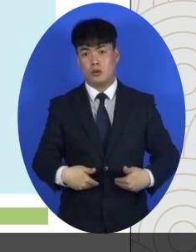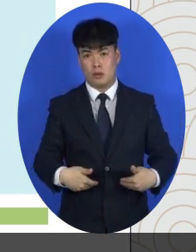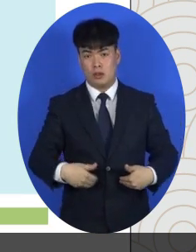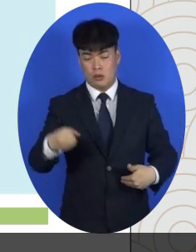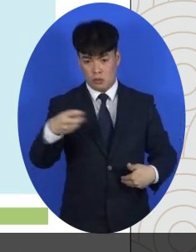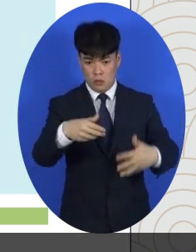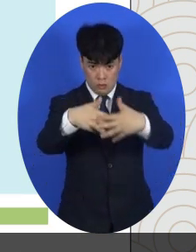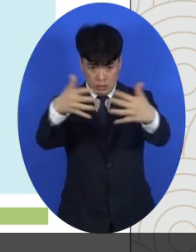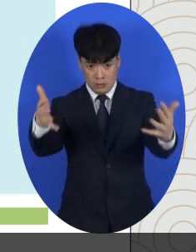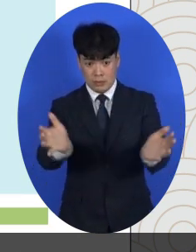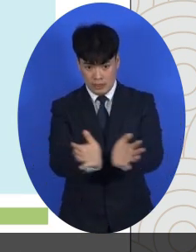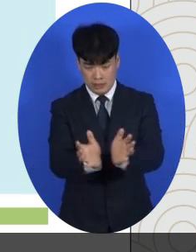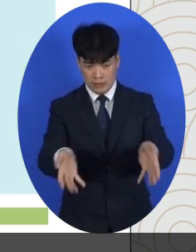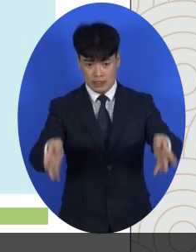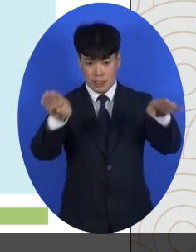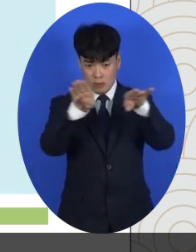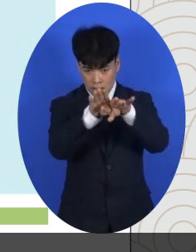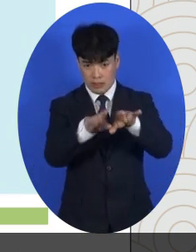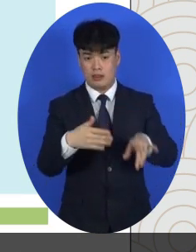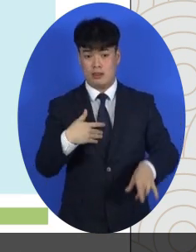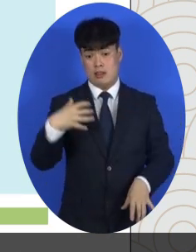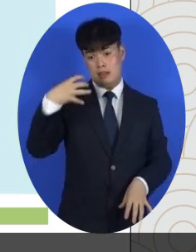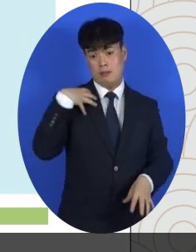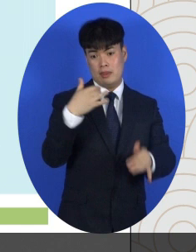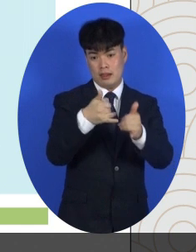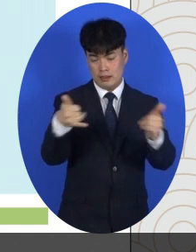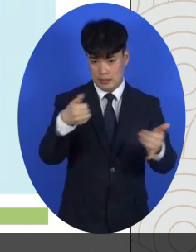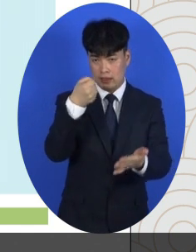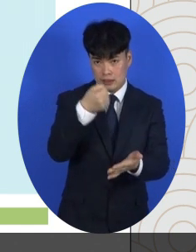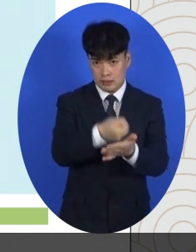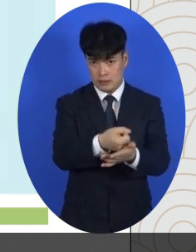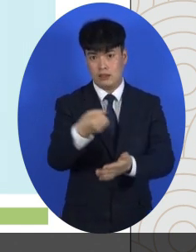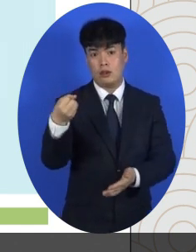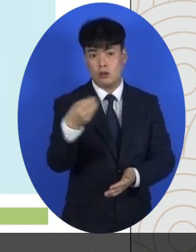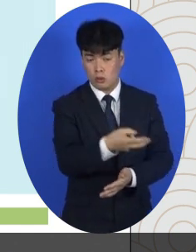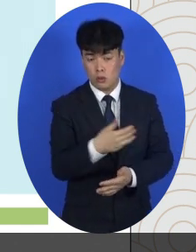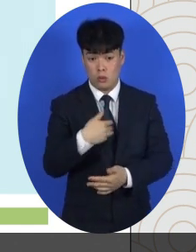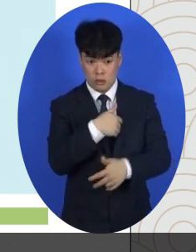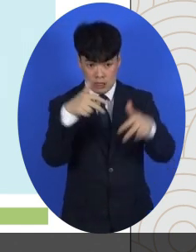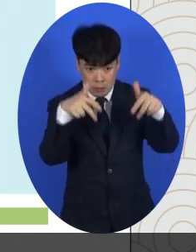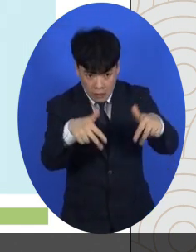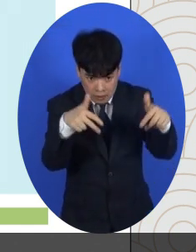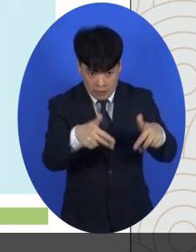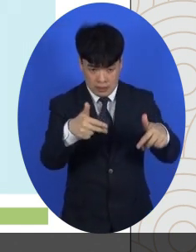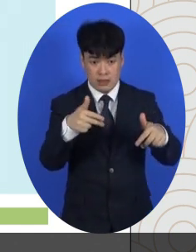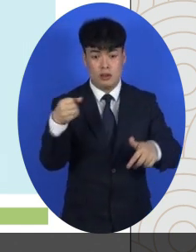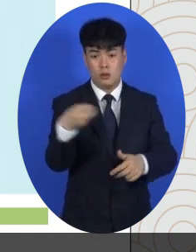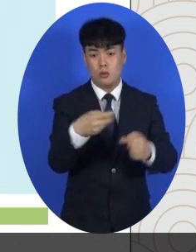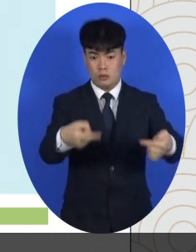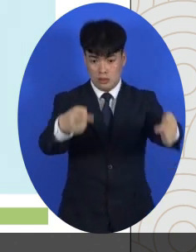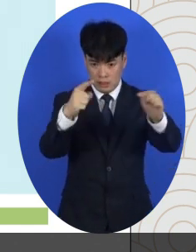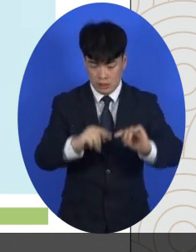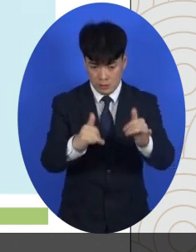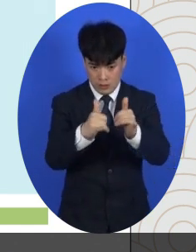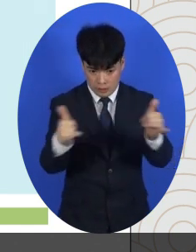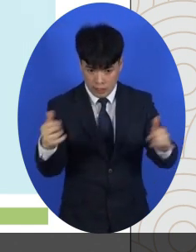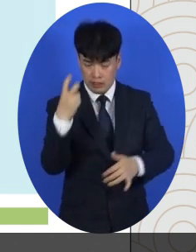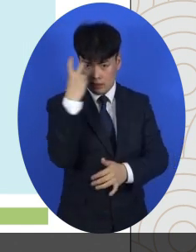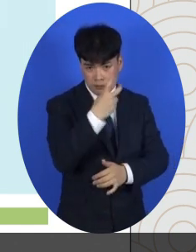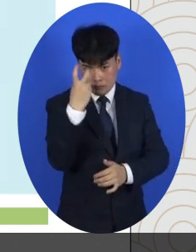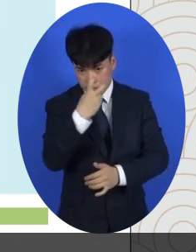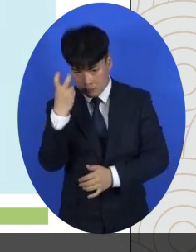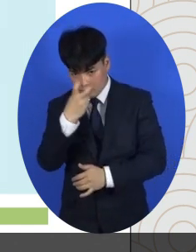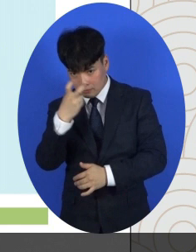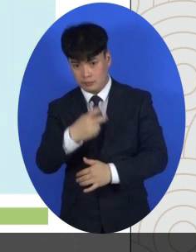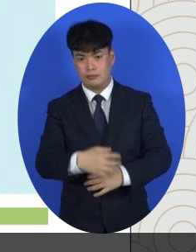방역관리자를 지정하고 구성원의 체온과 호흡기 증상 여부 등 건강 상태를 확인하도록 하는 내용이 담겼습니다.